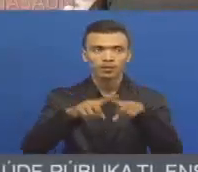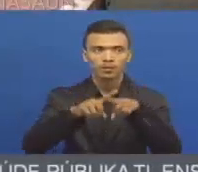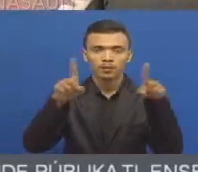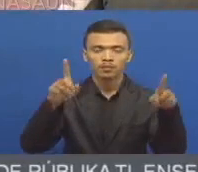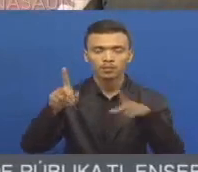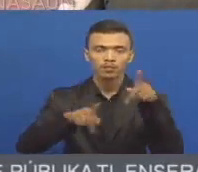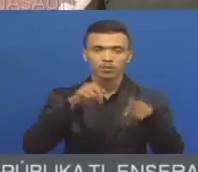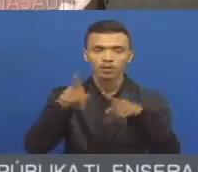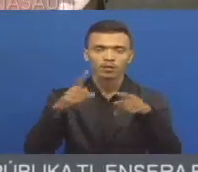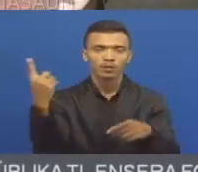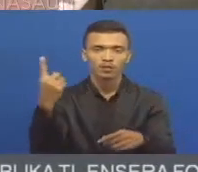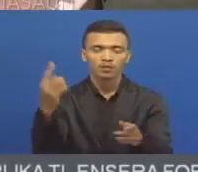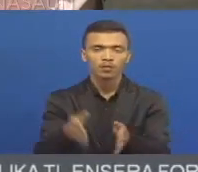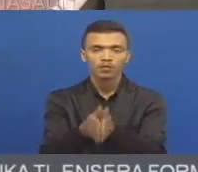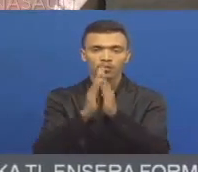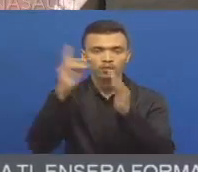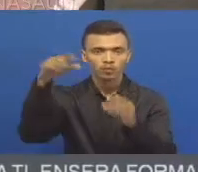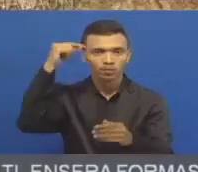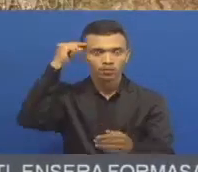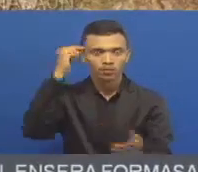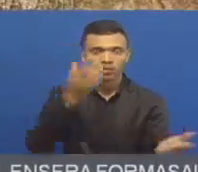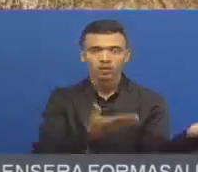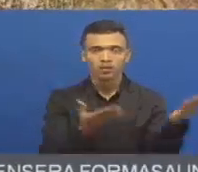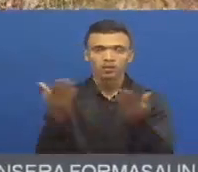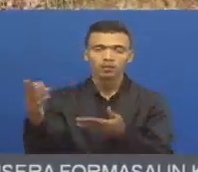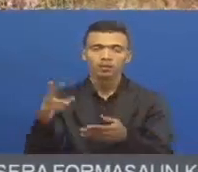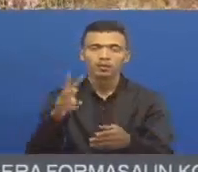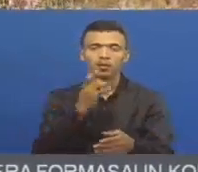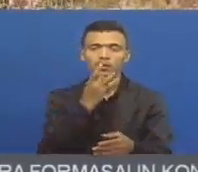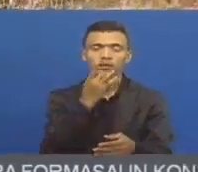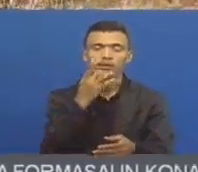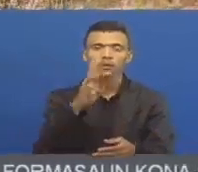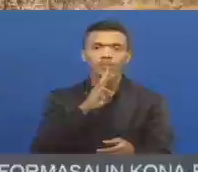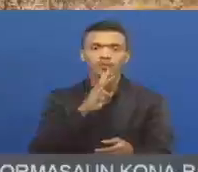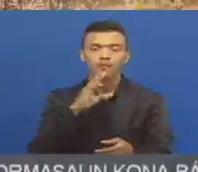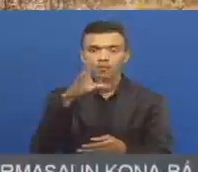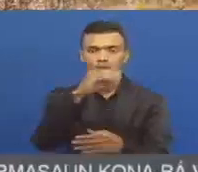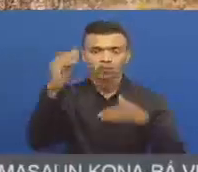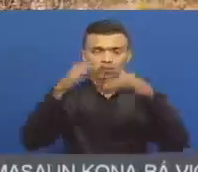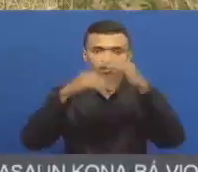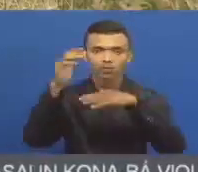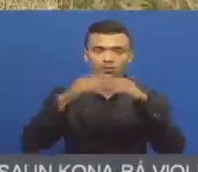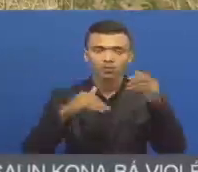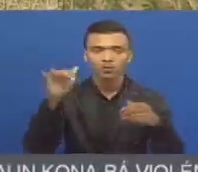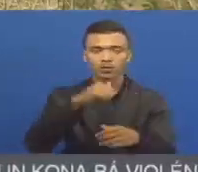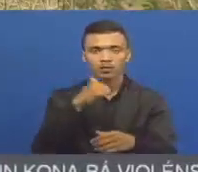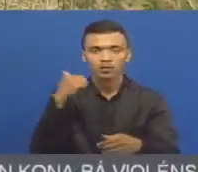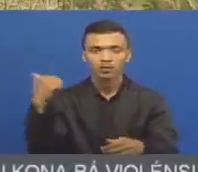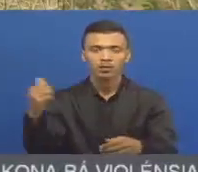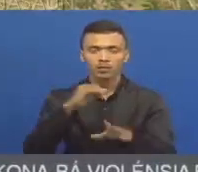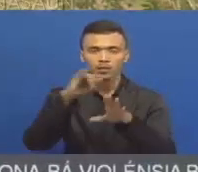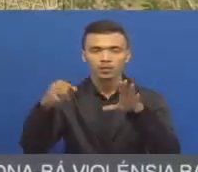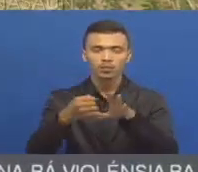comunidade na fatin husu governo atudada mos linha eletricidade bemos no infraestrutura selutan nebe pertinente